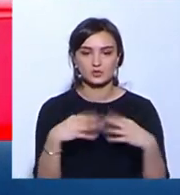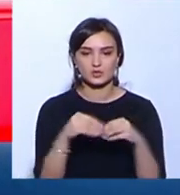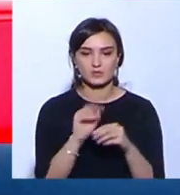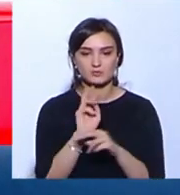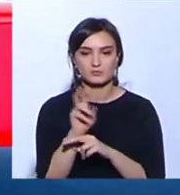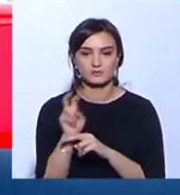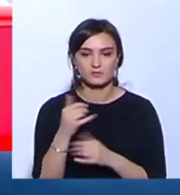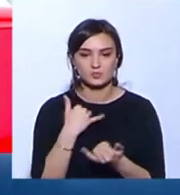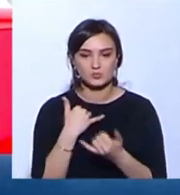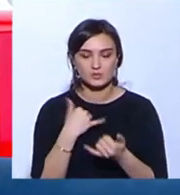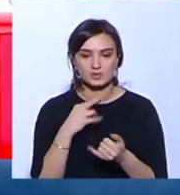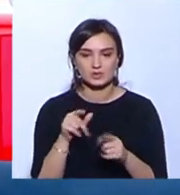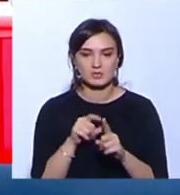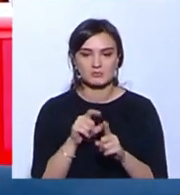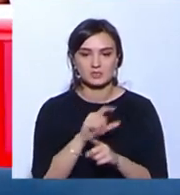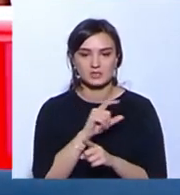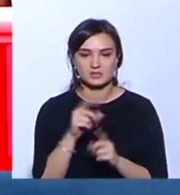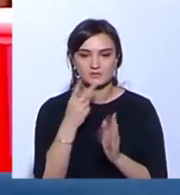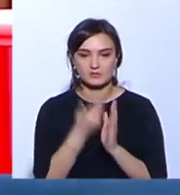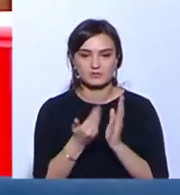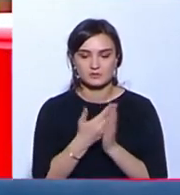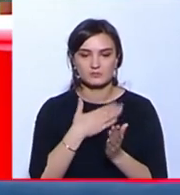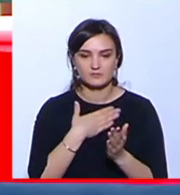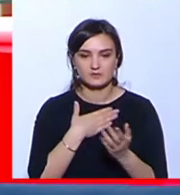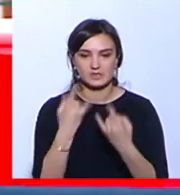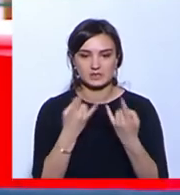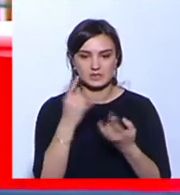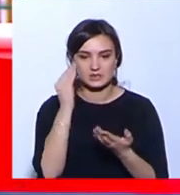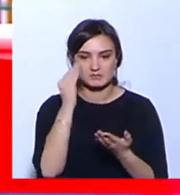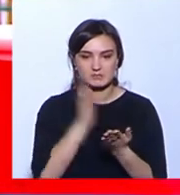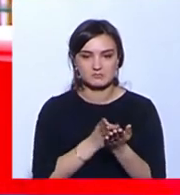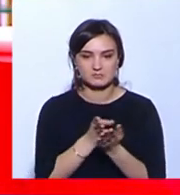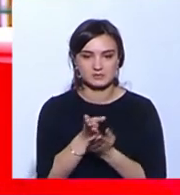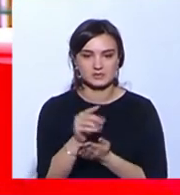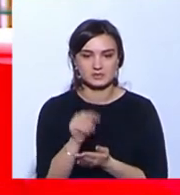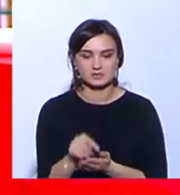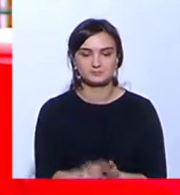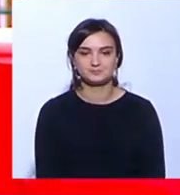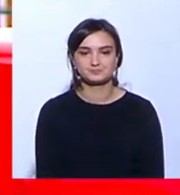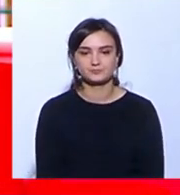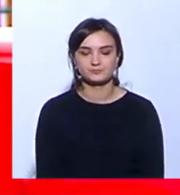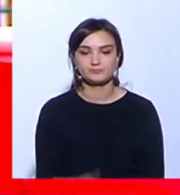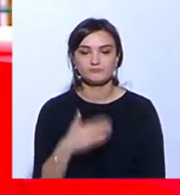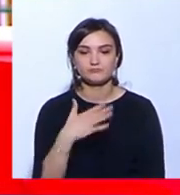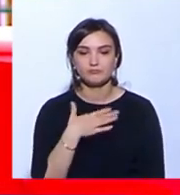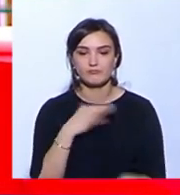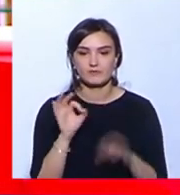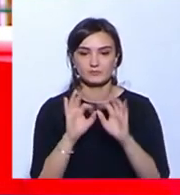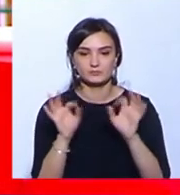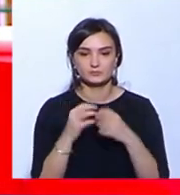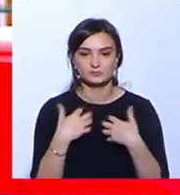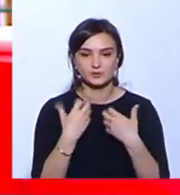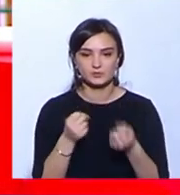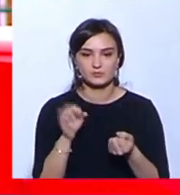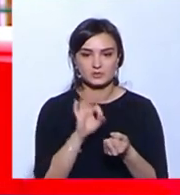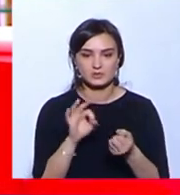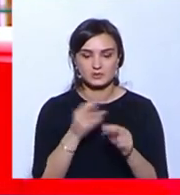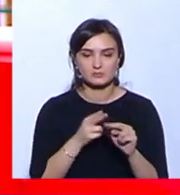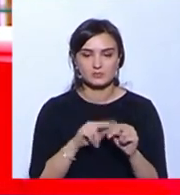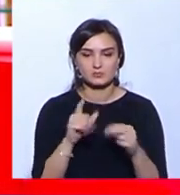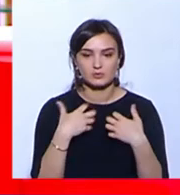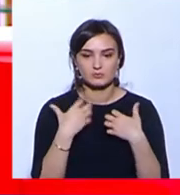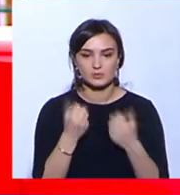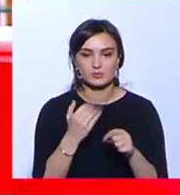ოჯახებში სტუმრად და ამ ფრაზით გამოხატავთ ჩვენი გადაცემის კონცეფციის არს. ჩვენ საუბრობთ ჯანმრთელობაზე, რადგან ჯანმრთელობა არის